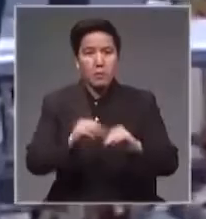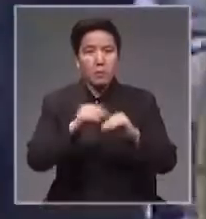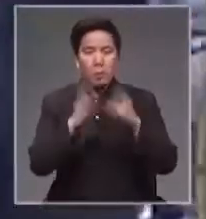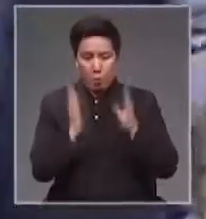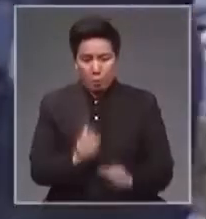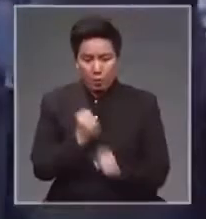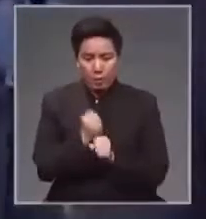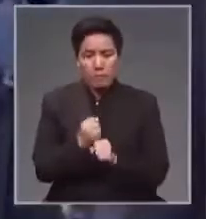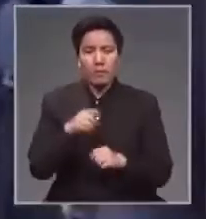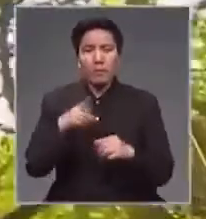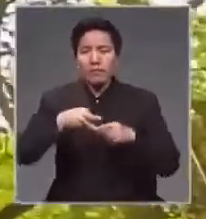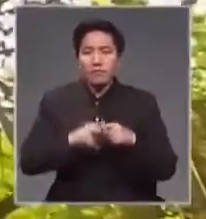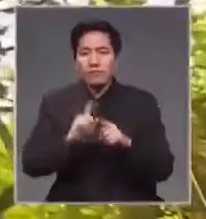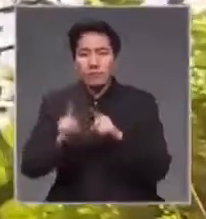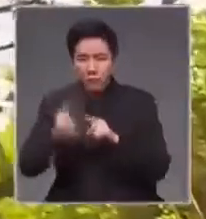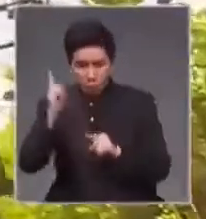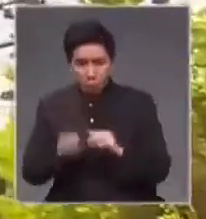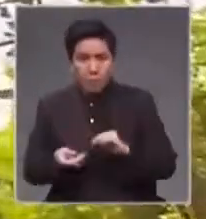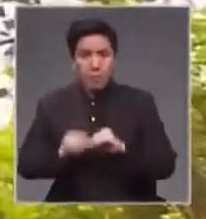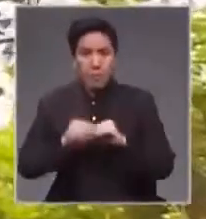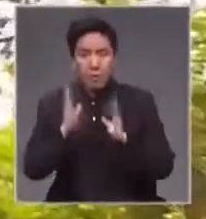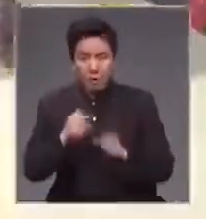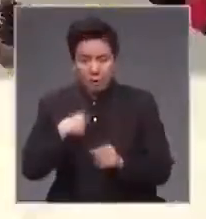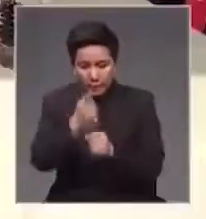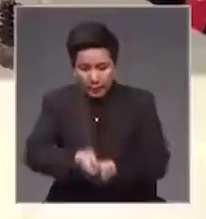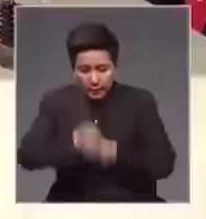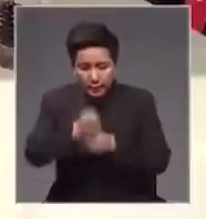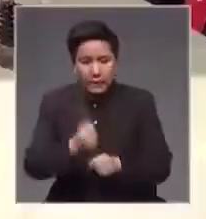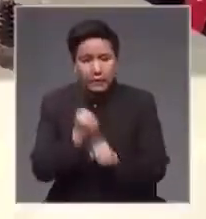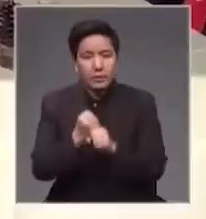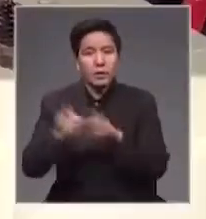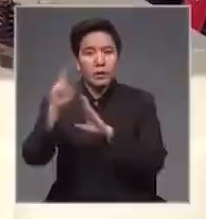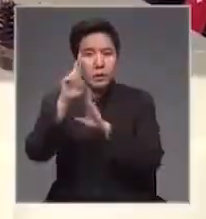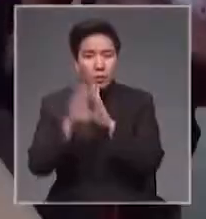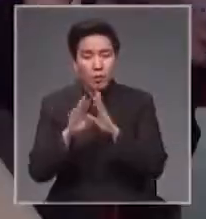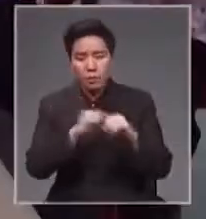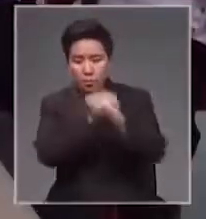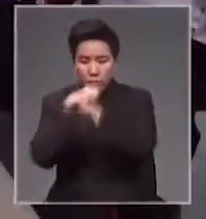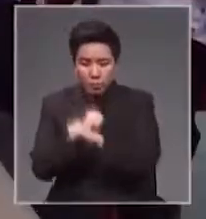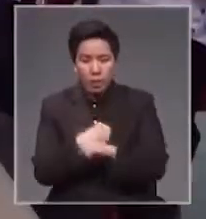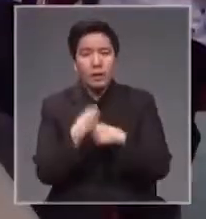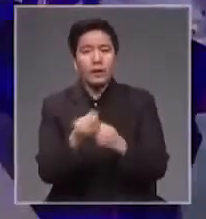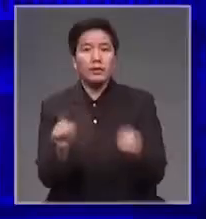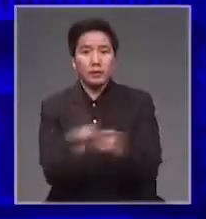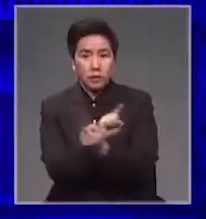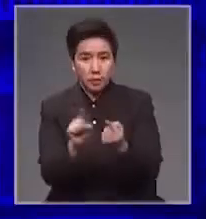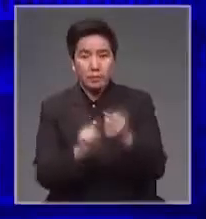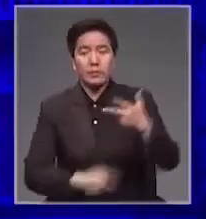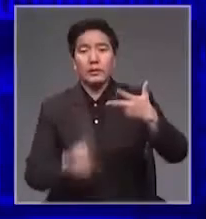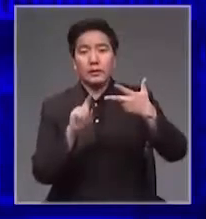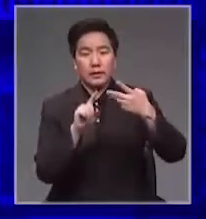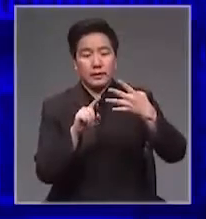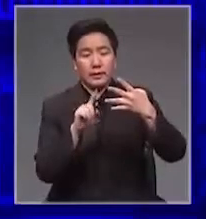ทั้งระบบการเพิ่มผลิตภาพในภาคเกษตรและการสร้างระบบคุ้มครองทางสังคมที่เข้มแข็งกว่าเดิม 3. การ